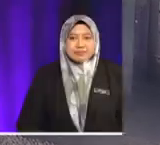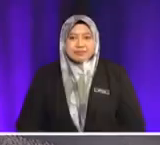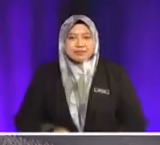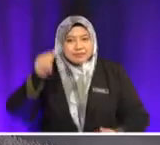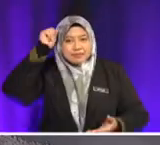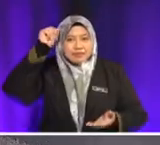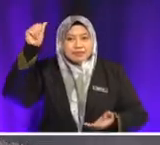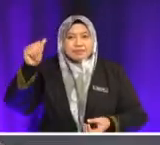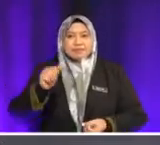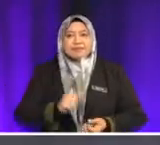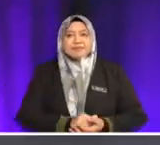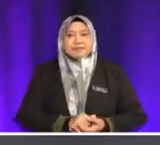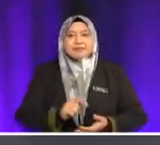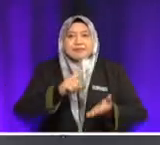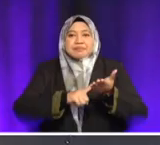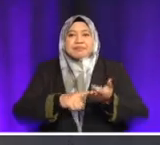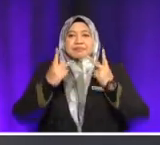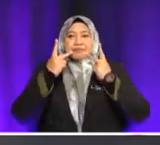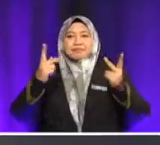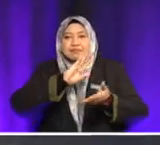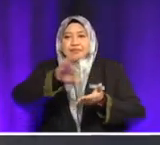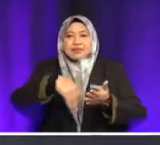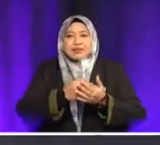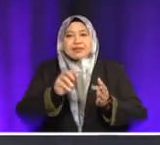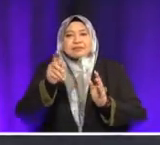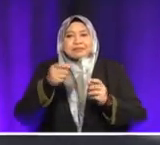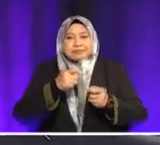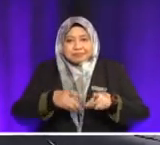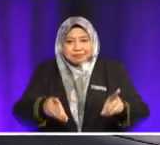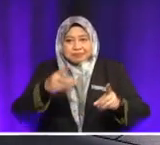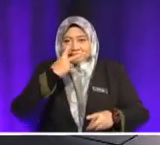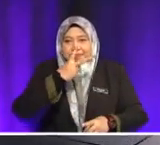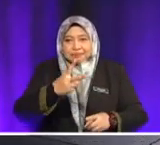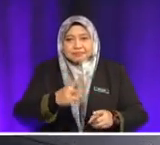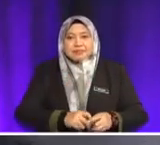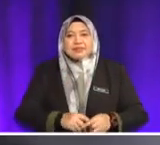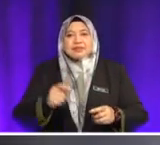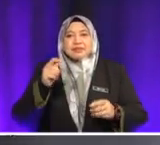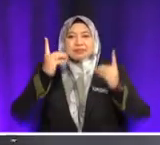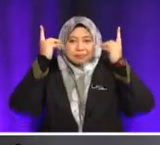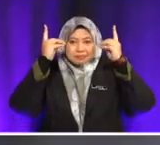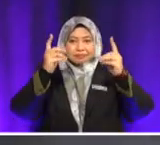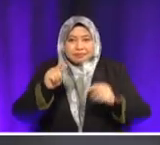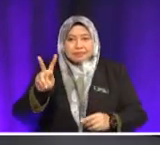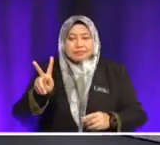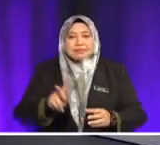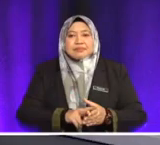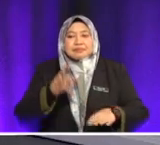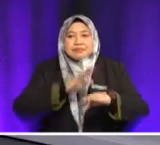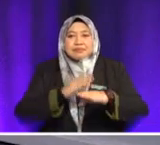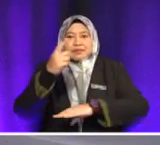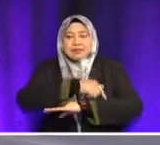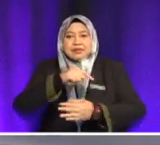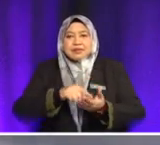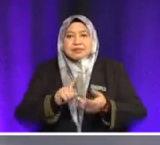Assalamualaikum apa kabar semua yang sudah menonton Selamat mendengar berita pada hari ini